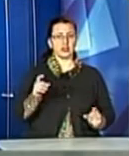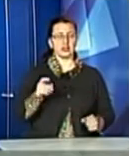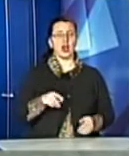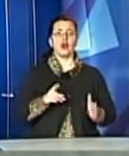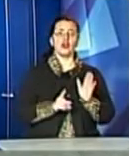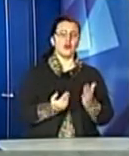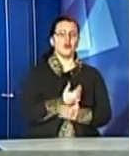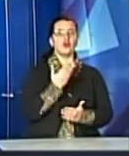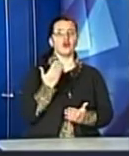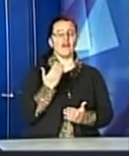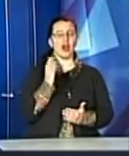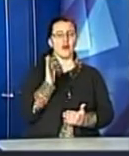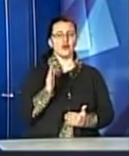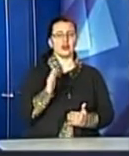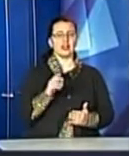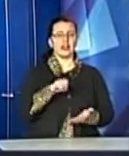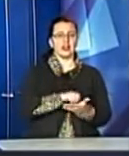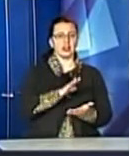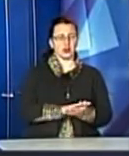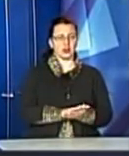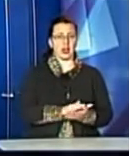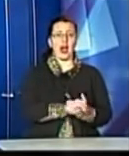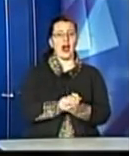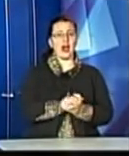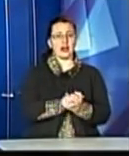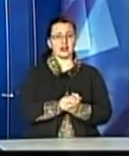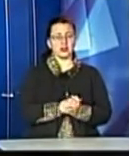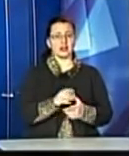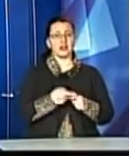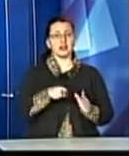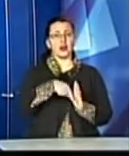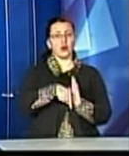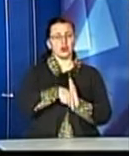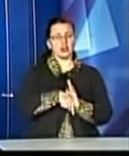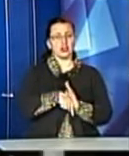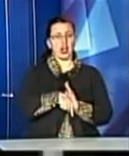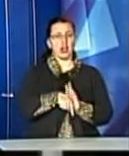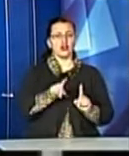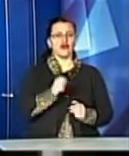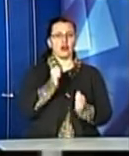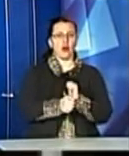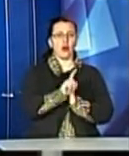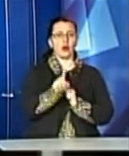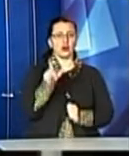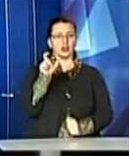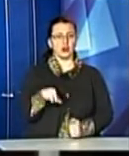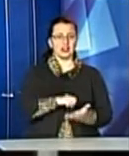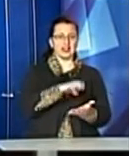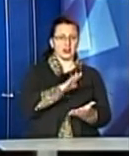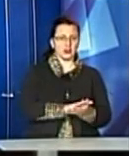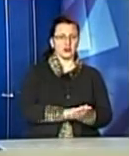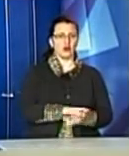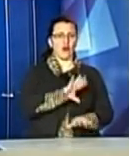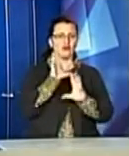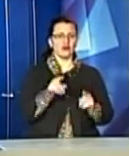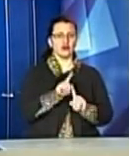декларування. За словами президента Асоціації платників податків України, це означає те, що кожен громадянин України задекларує все те, що